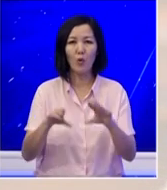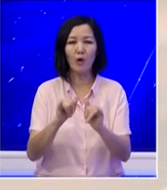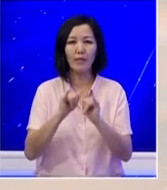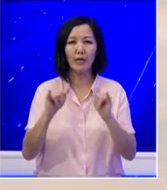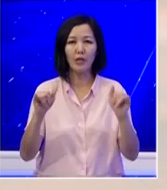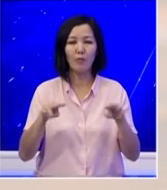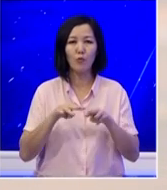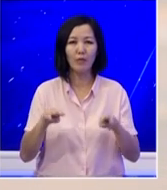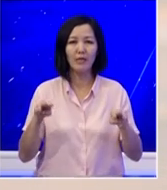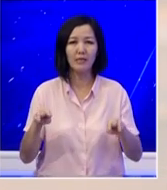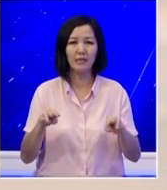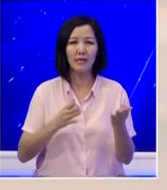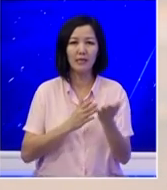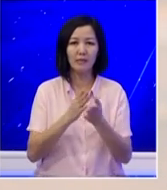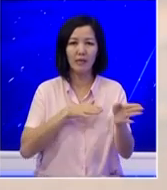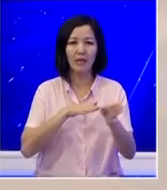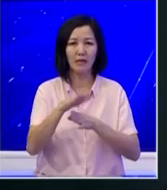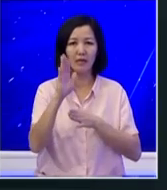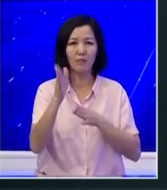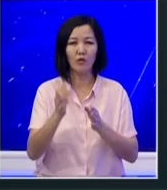министрі қызметіне кірісті.